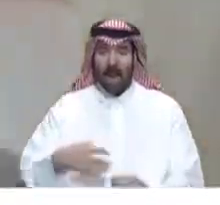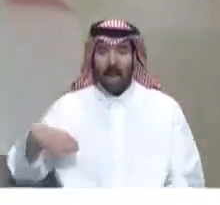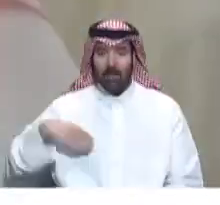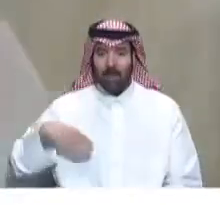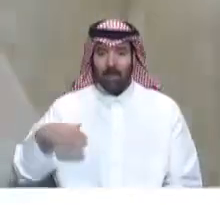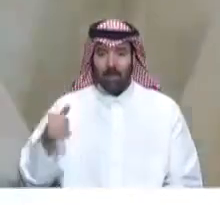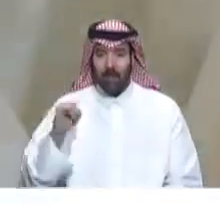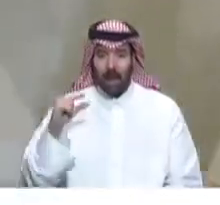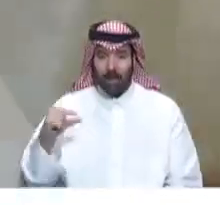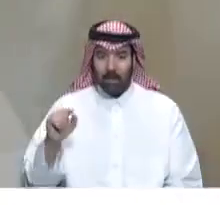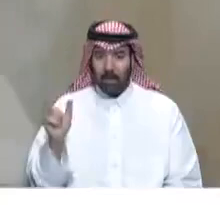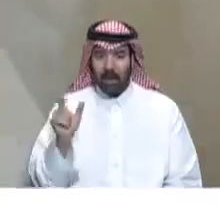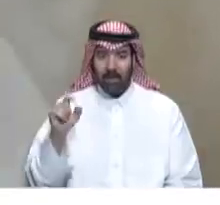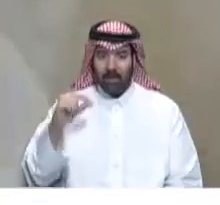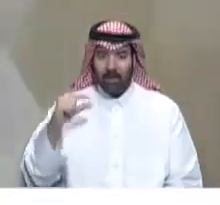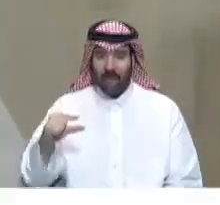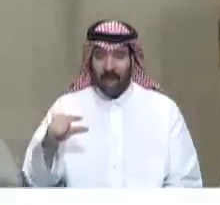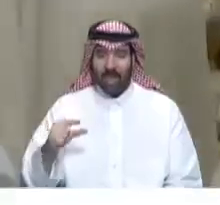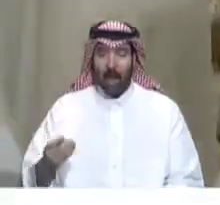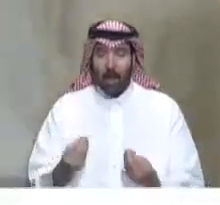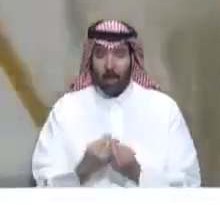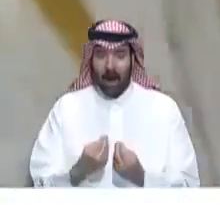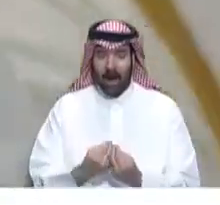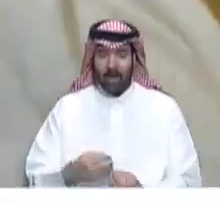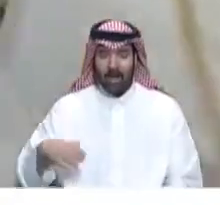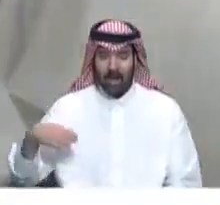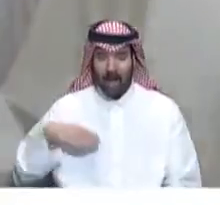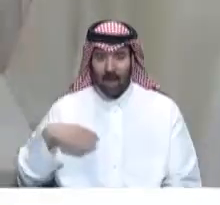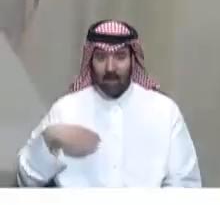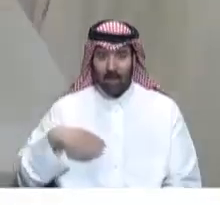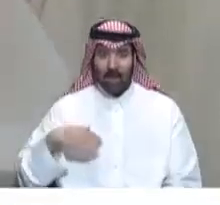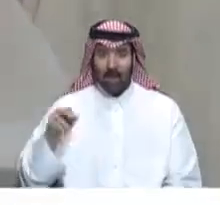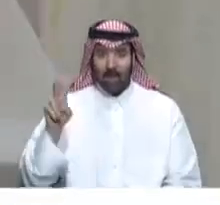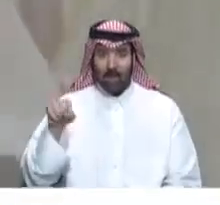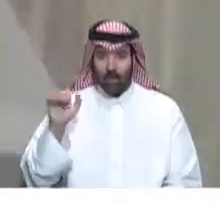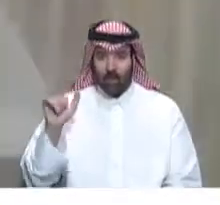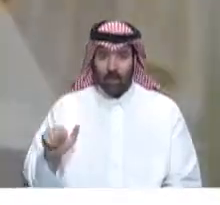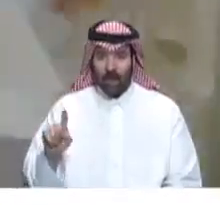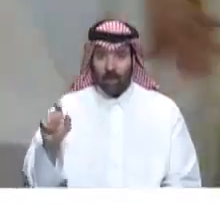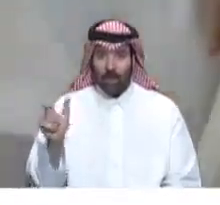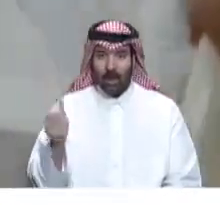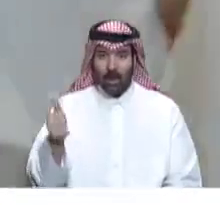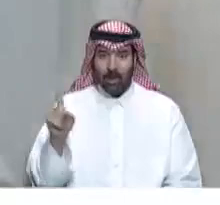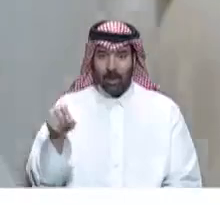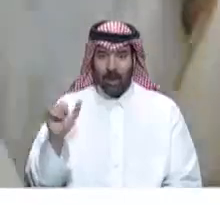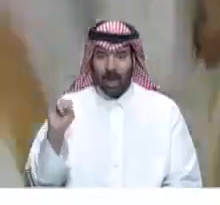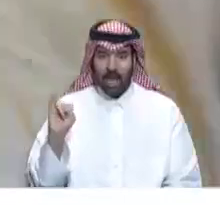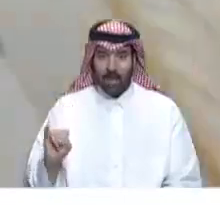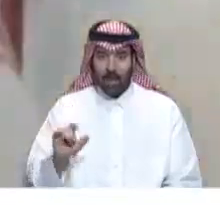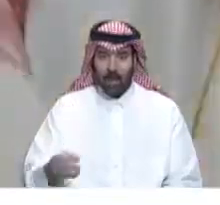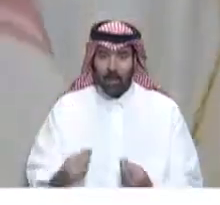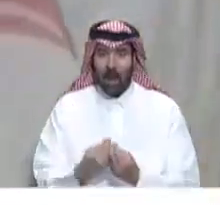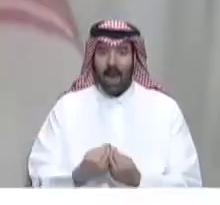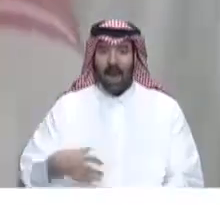السمو الأمير محمد بن فهد بن محمد بن عبد الرحمن، وصاحب السمو الأمير تركي بن إبراهيم بن مشاري، وصاحب